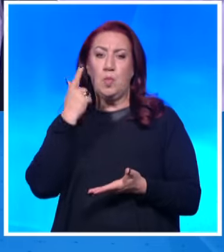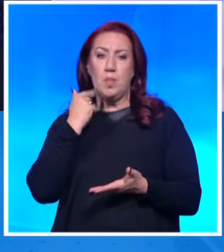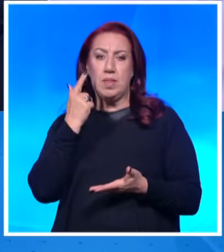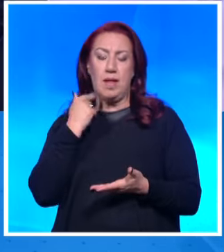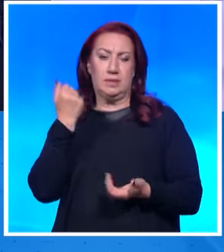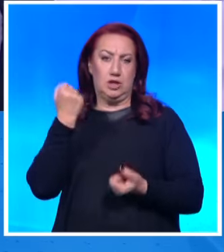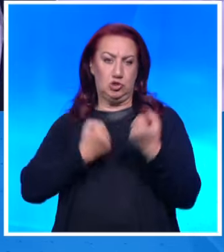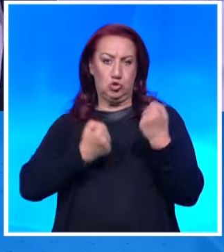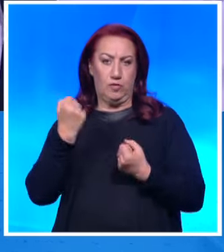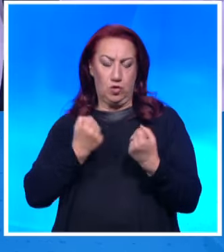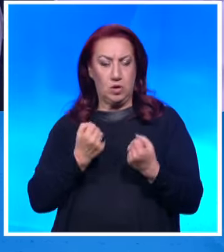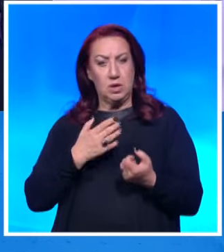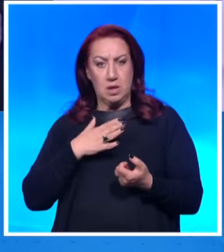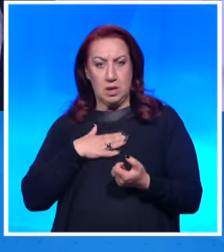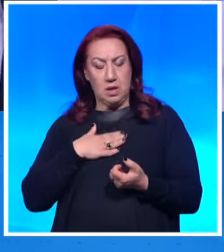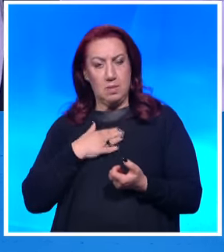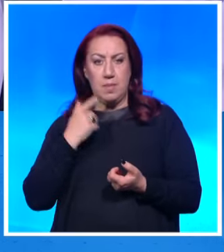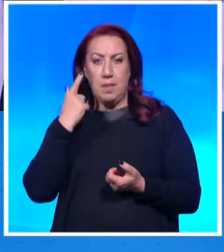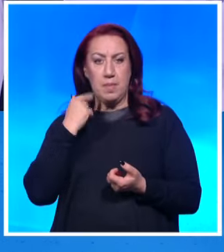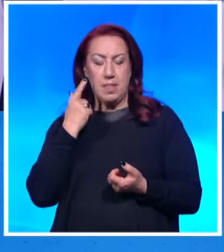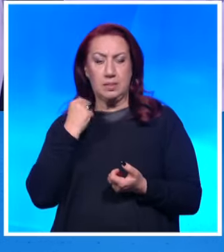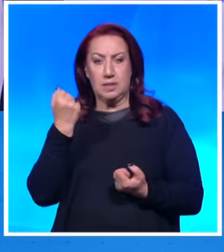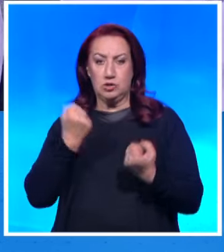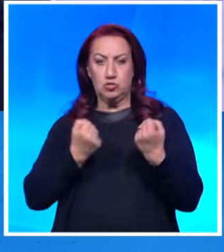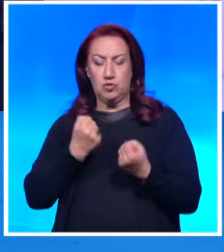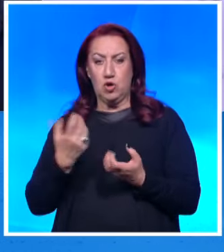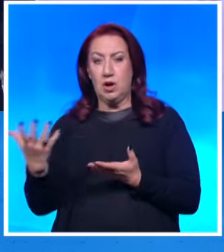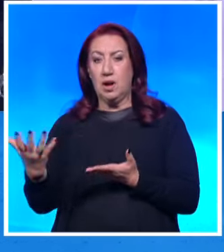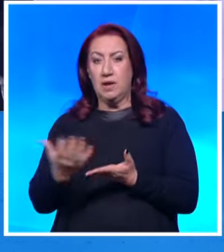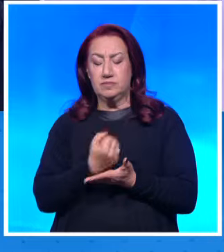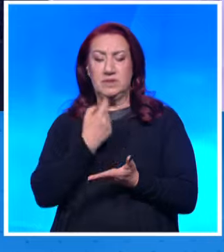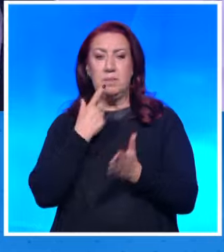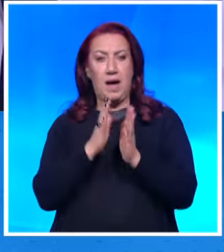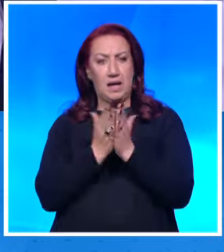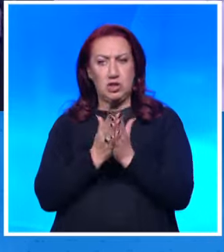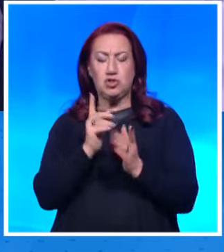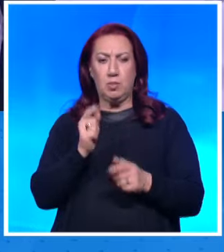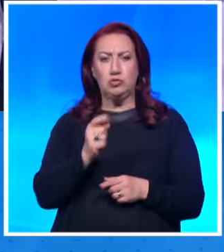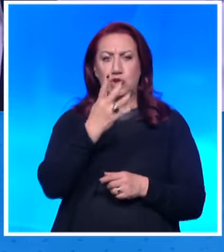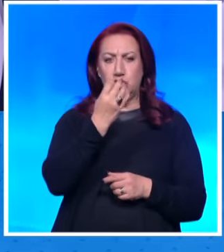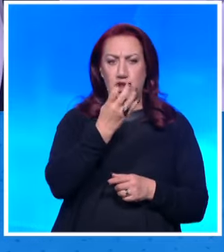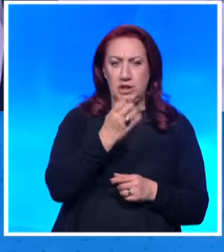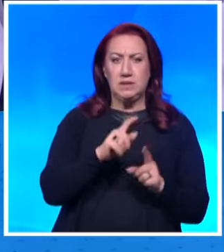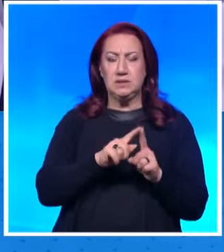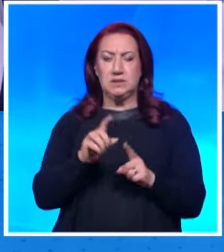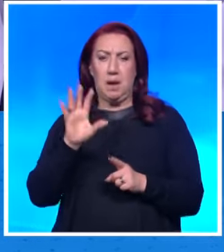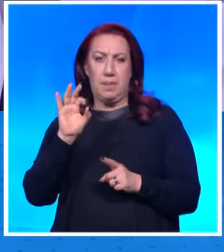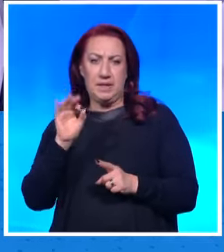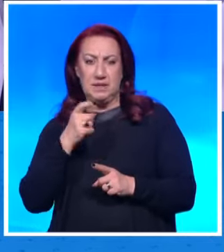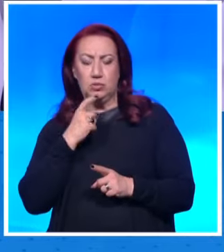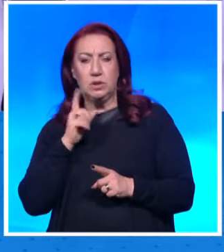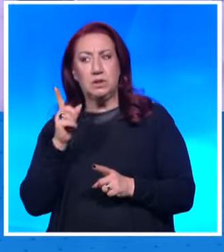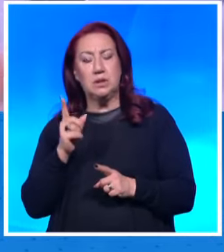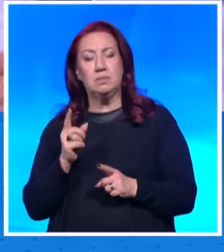защото има нови водачи, които за първи път придобиват свидетелство, дори на 40-50 години, при тях грешките са значително